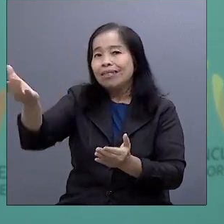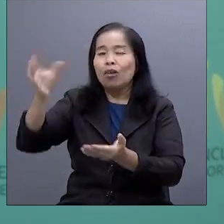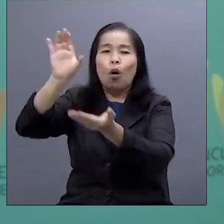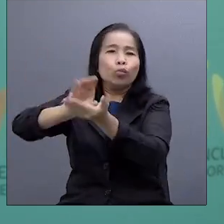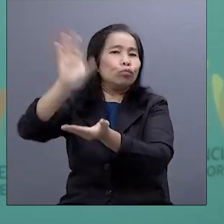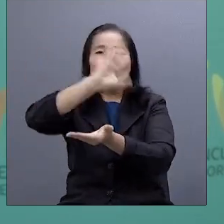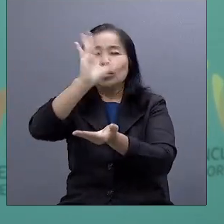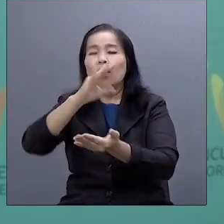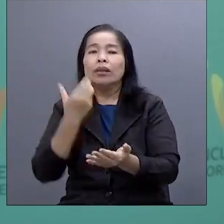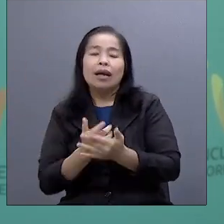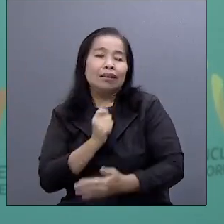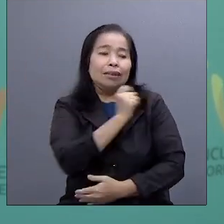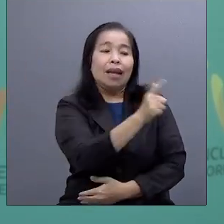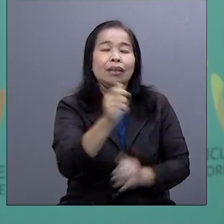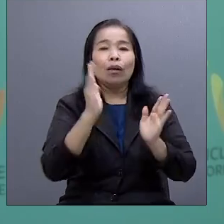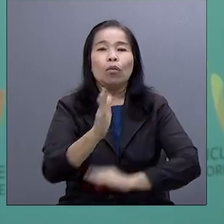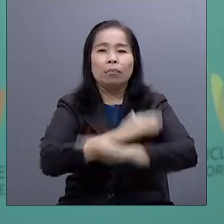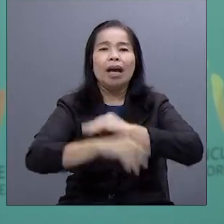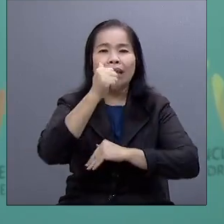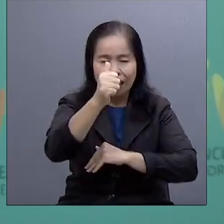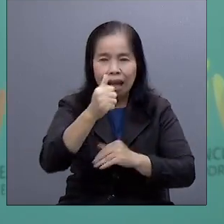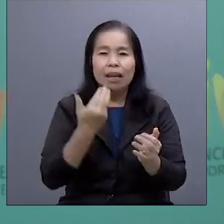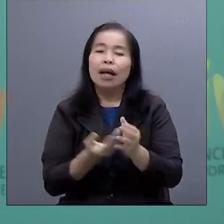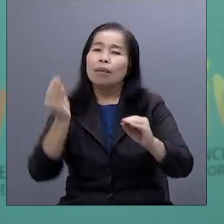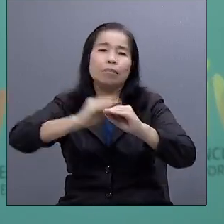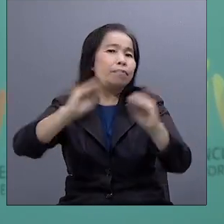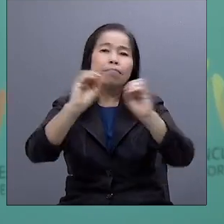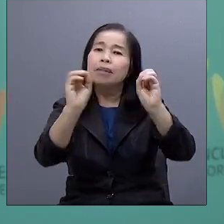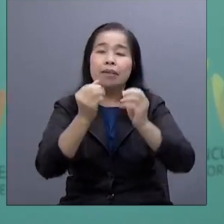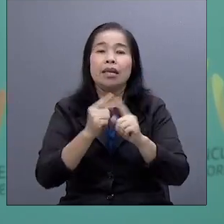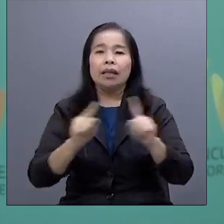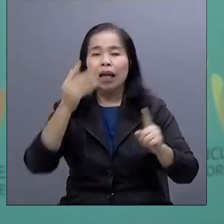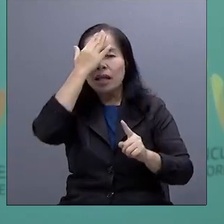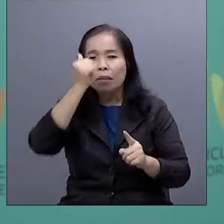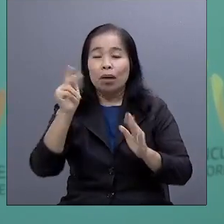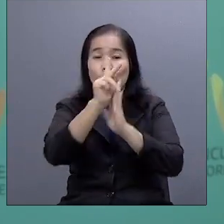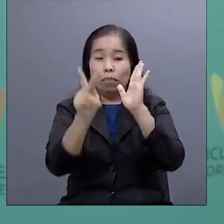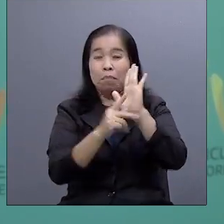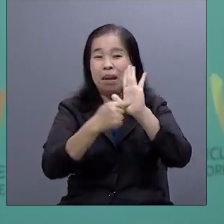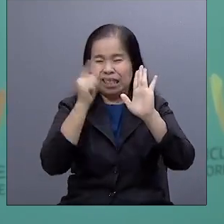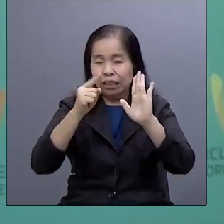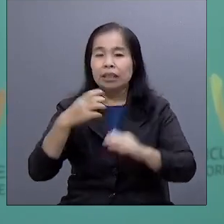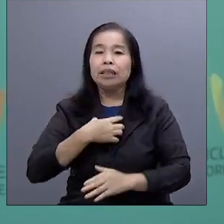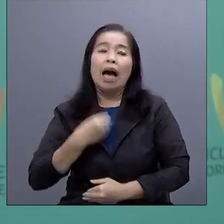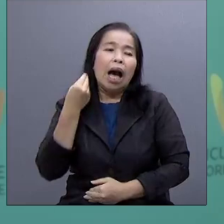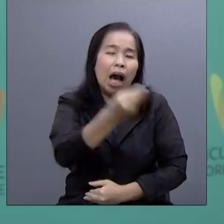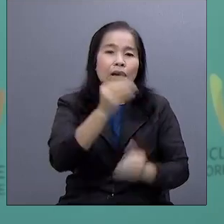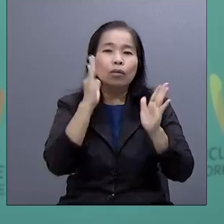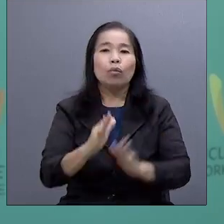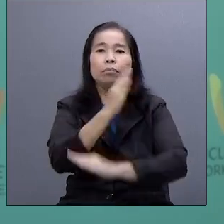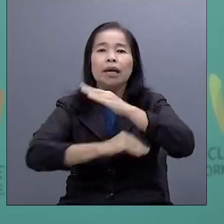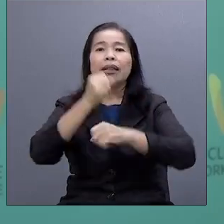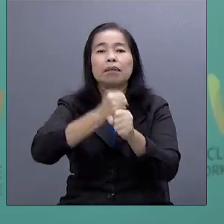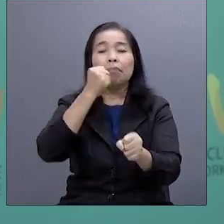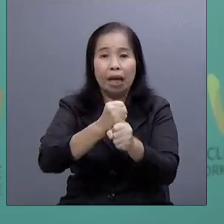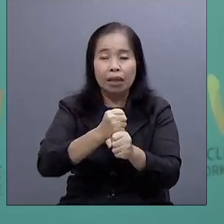คค่ามากยิงขึ้ ไม่ได้มีค่าใช้จายเพิ่มράวนี้เจบตนอรม Spiroram จรงๆคือการให้เกิดการจ้างงานเพร